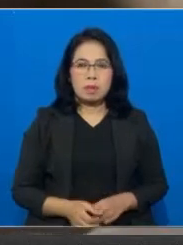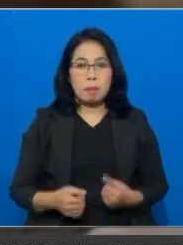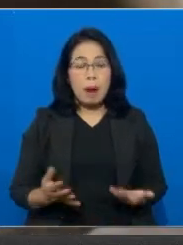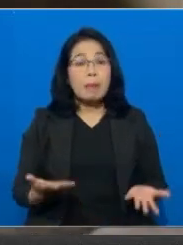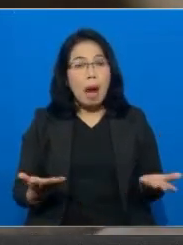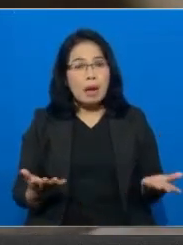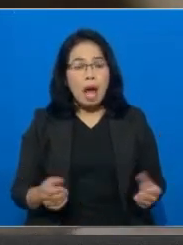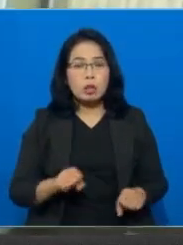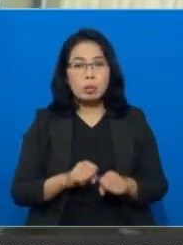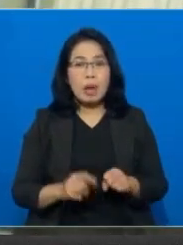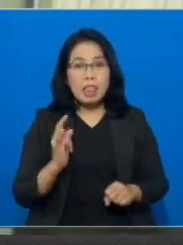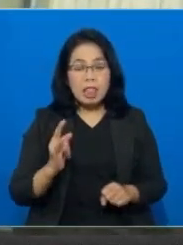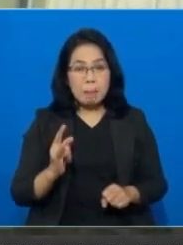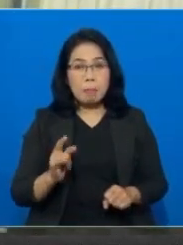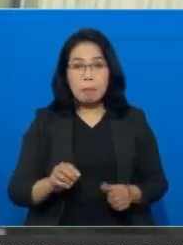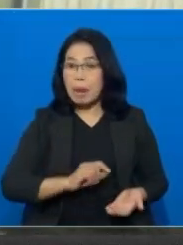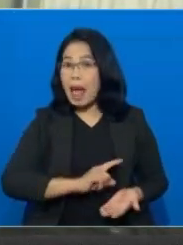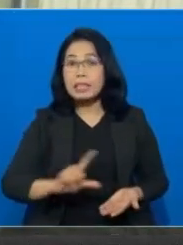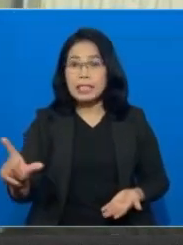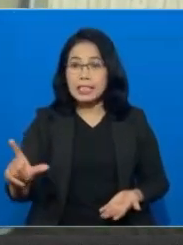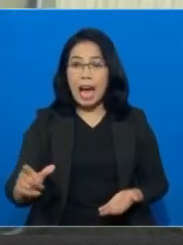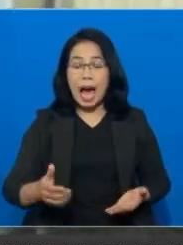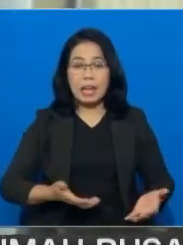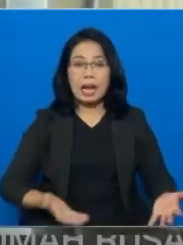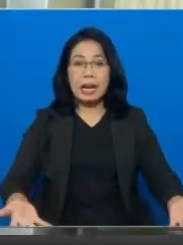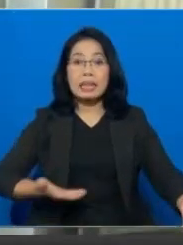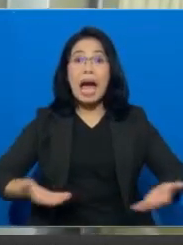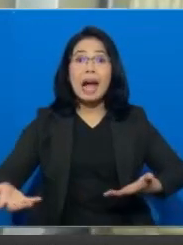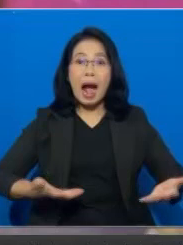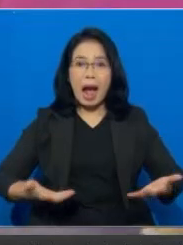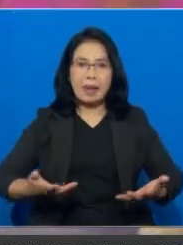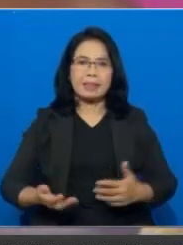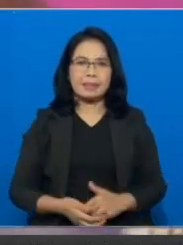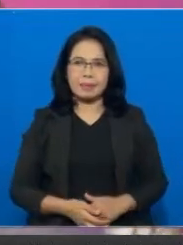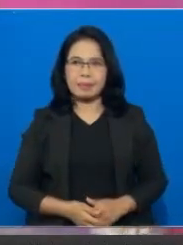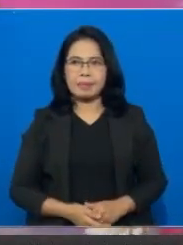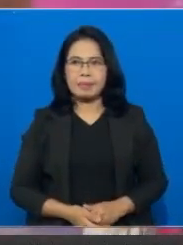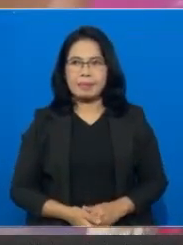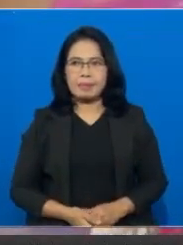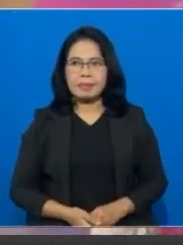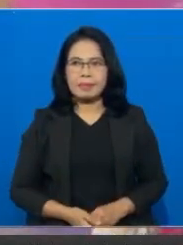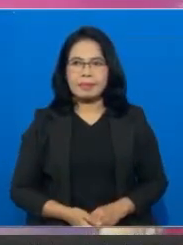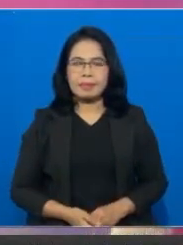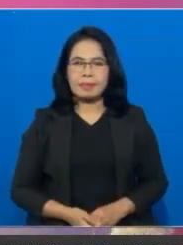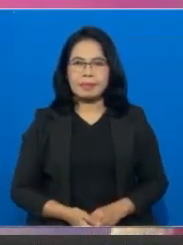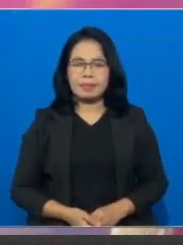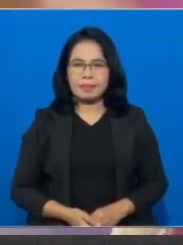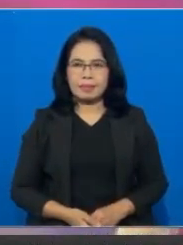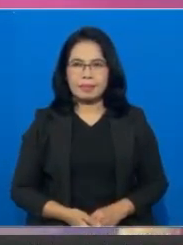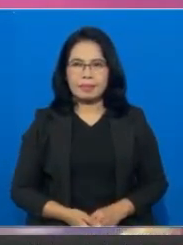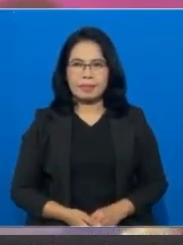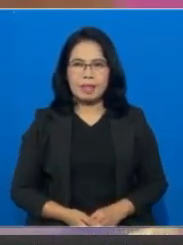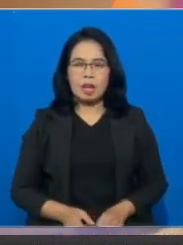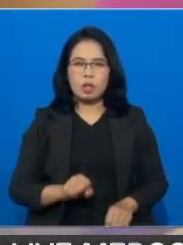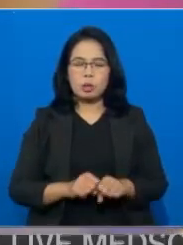berjalan. Salah seorang pemilik usaha bawang goreng, Heri Sutiono, pada Minggu sore menyebut berbagai siasat dilakukan untuk meminimalkan